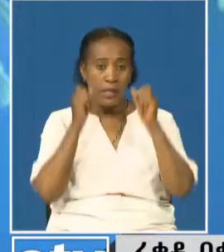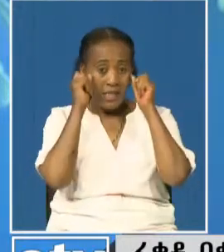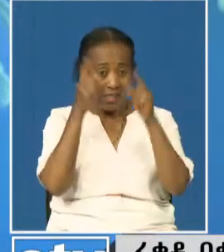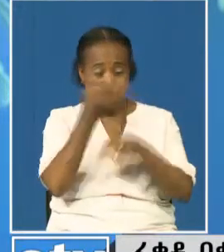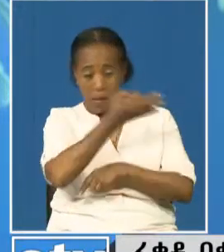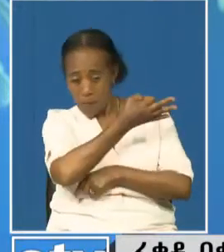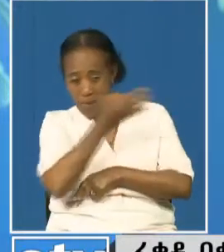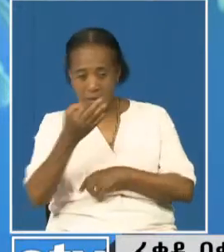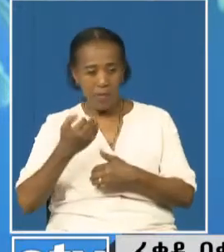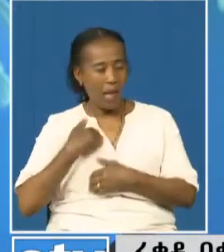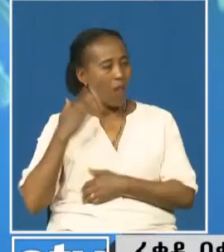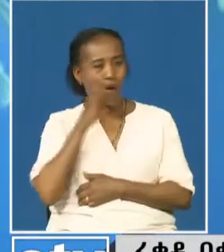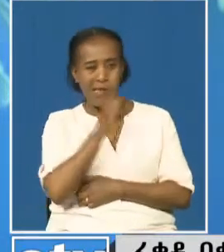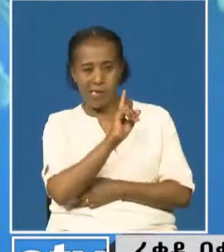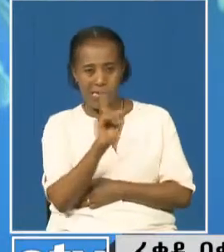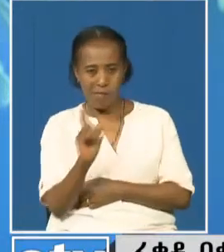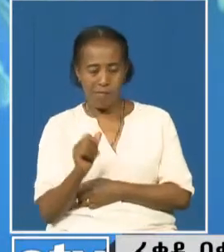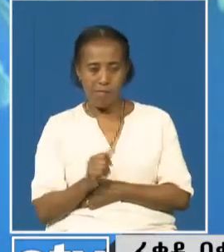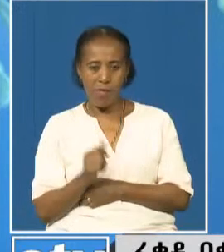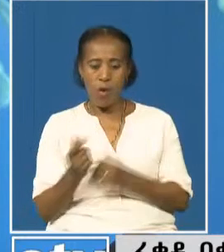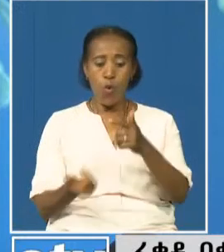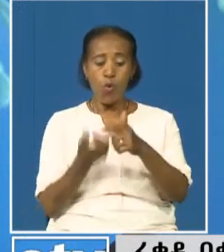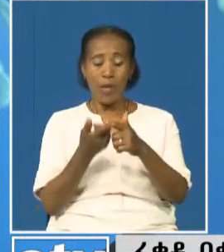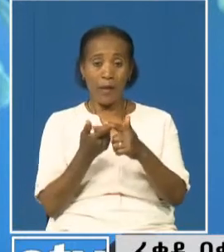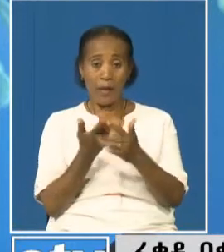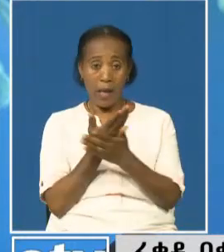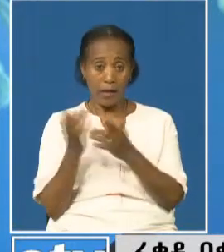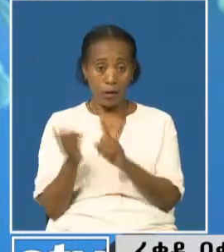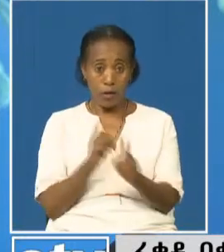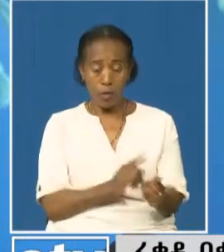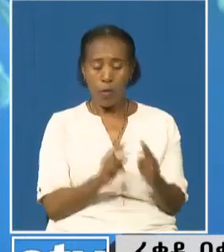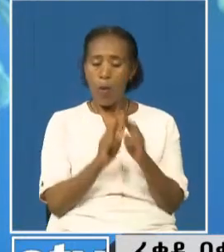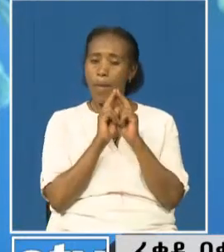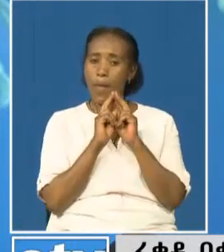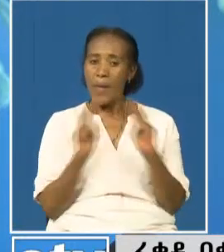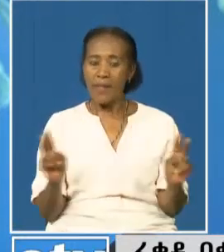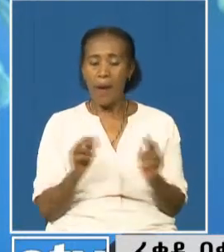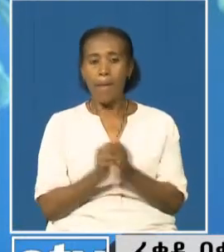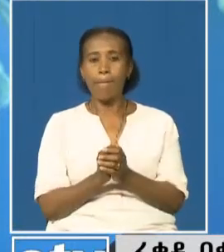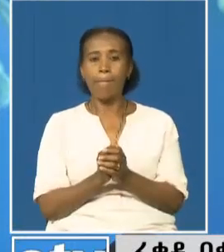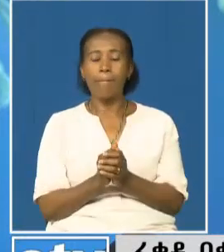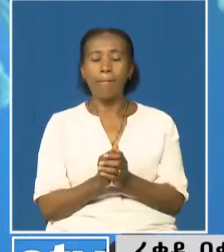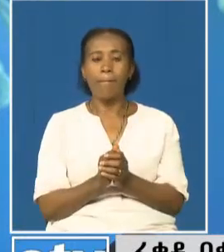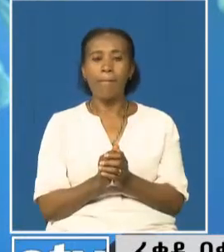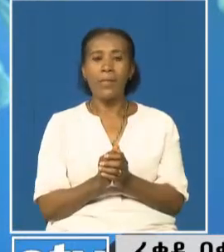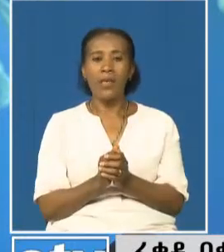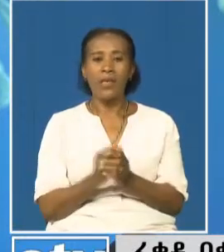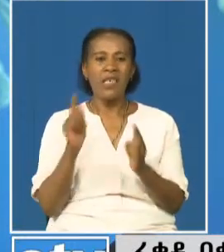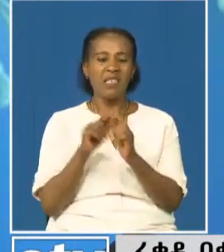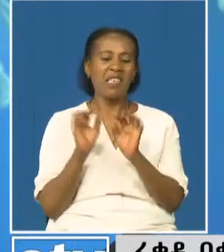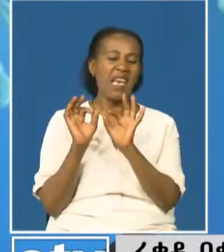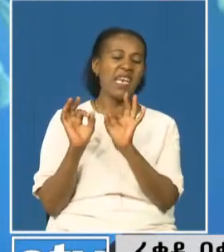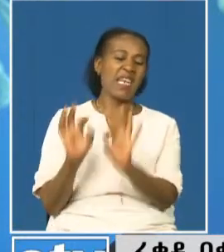ግንዛቤው በደንብ ያለው አይመስልም። ሁለተኛ ደግሞ በጣም ያው